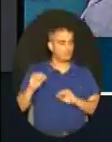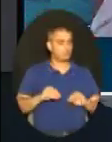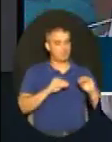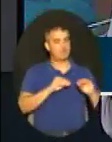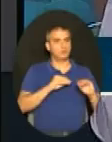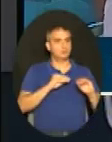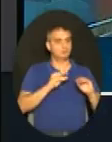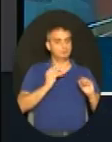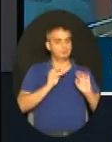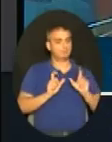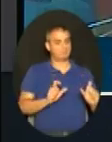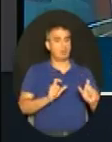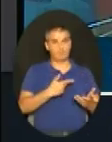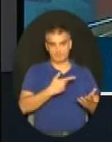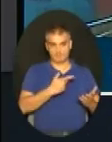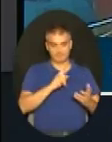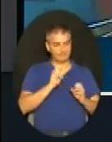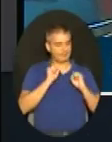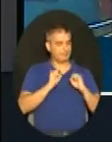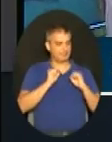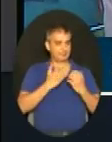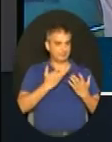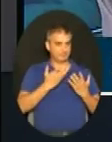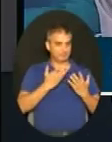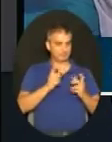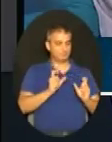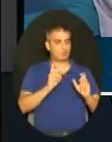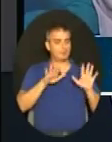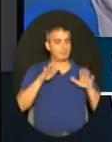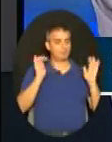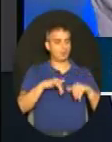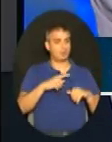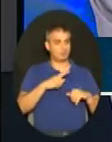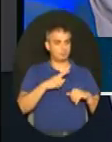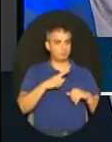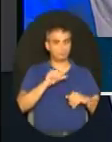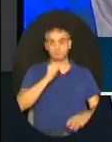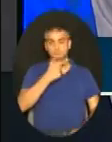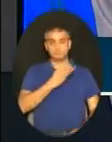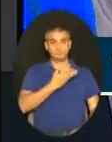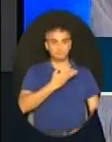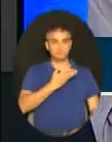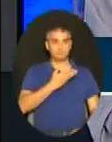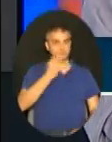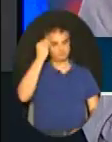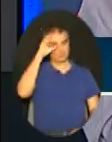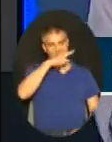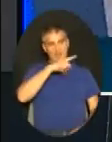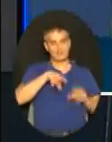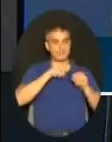בואי נעבור לגורמים שבולמים, הבולמים שמייצבים, בולמים את נפילת הממשלה. הראשון שבהם זה לקח